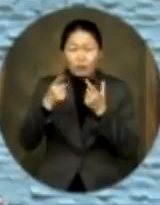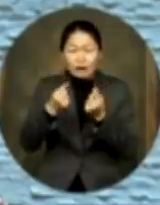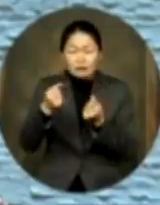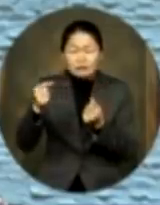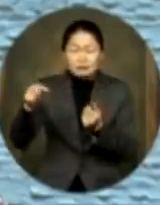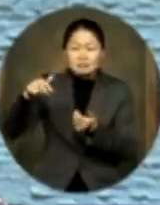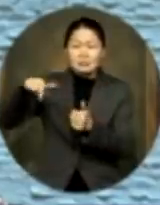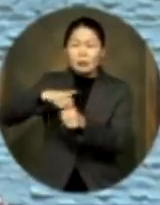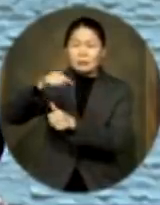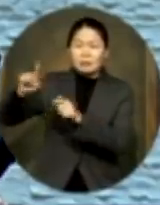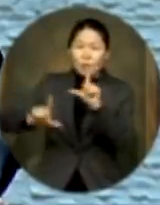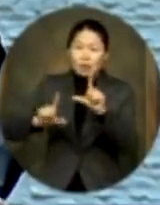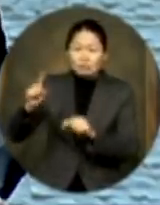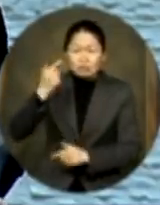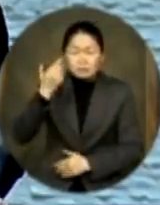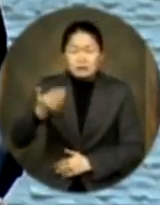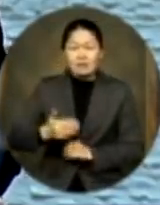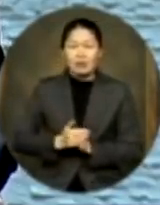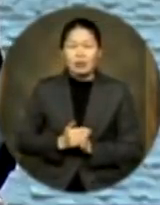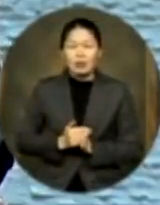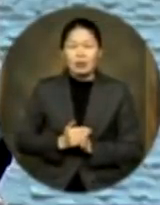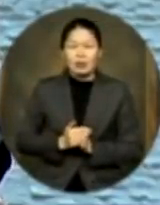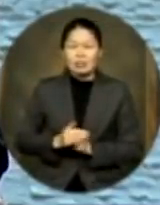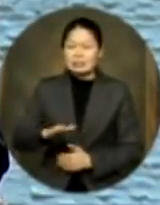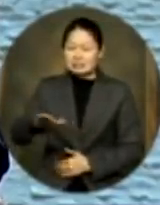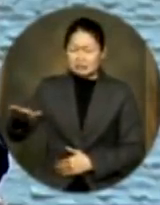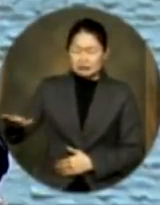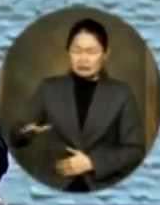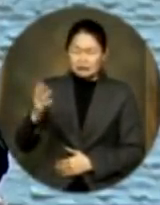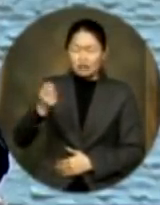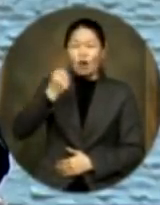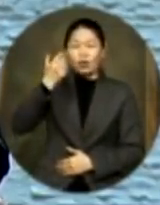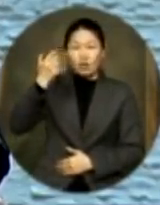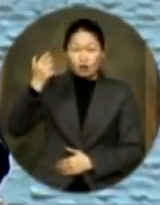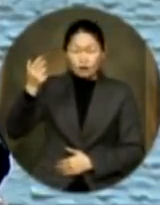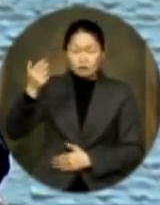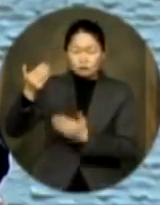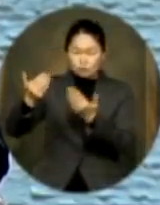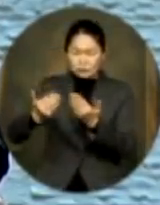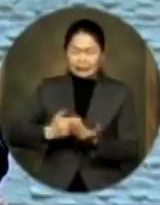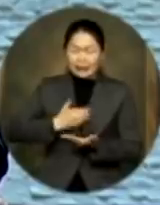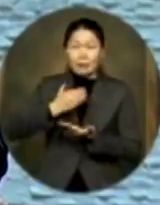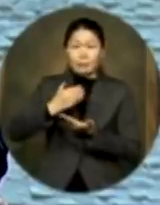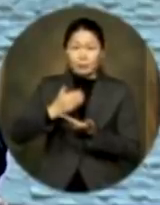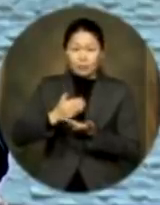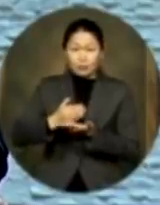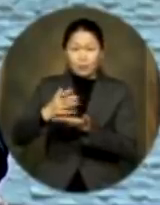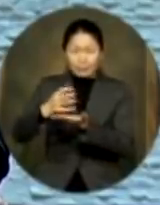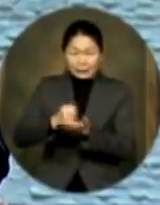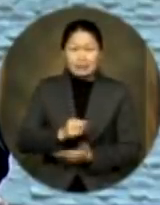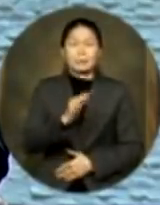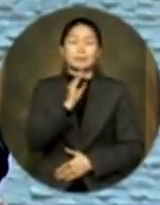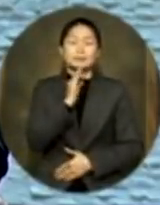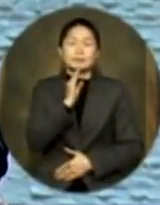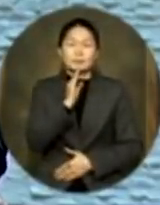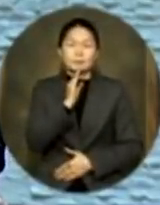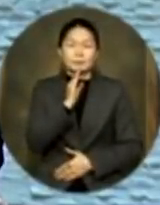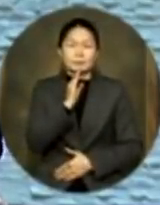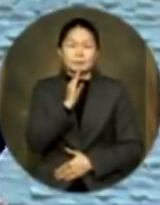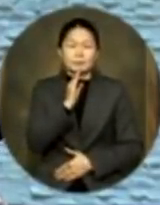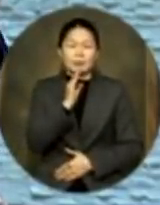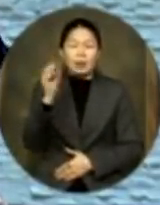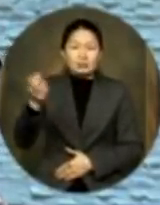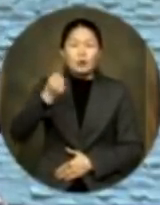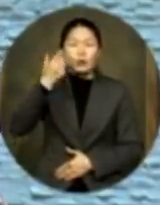뭐죠 그들이 성령께서 주시는 감동을 받은 것은 사실이 었어 요